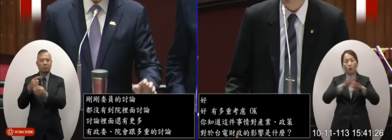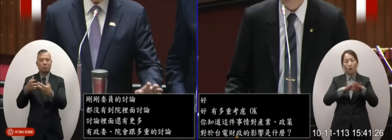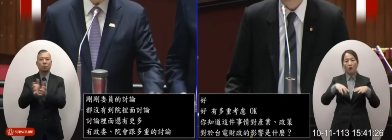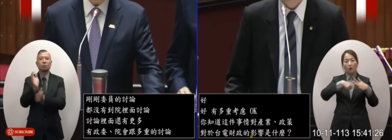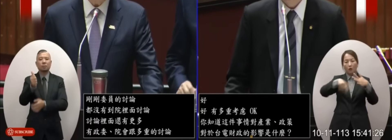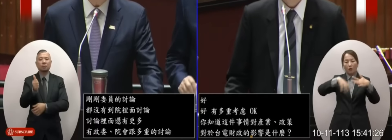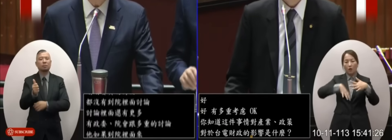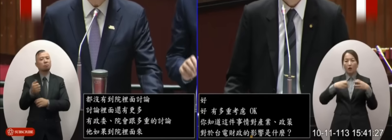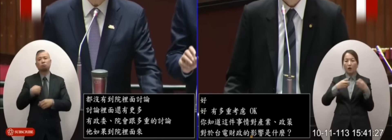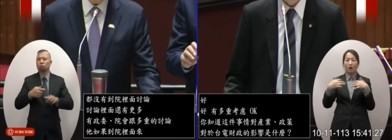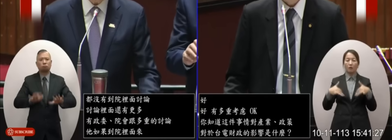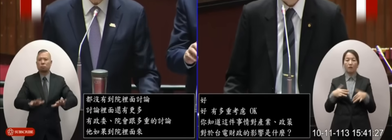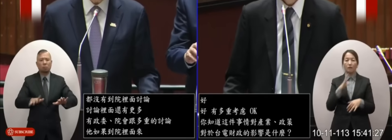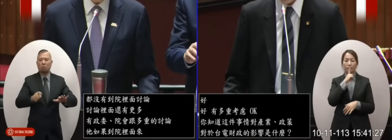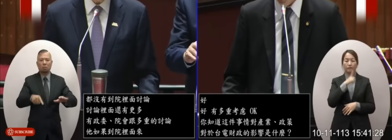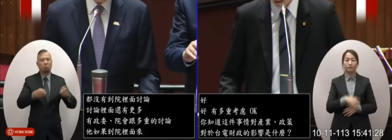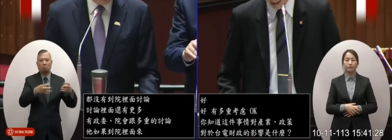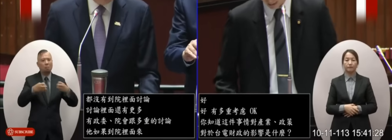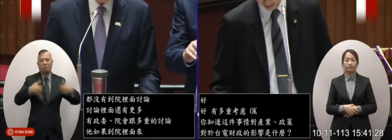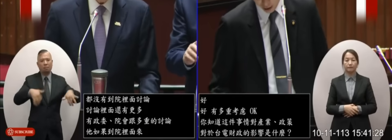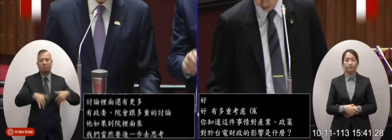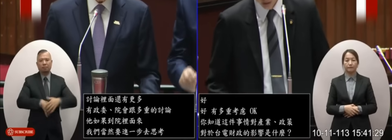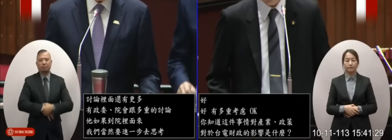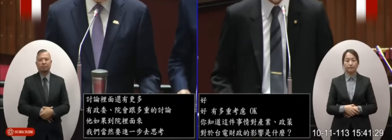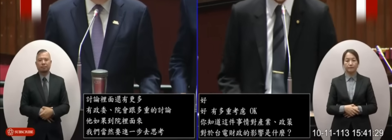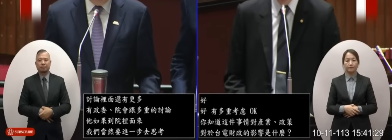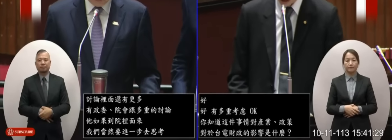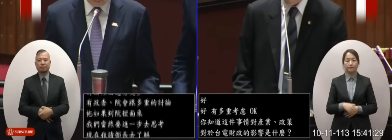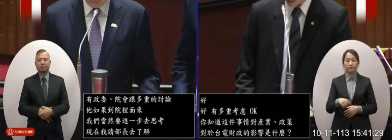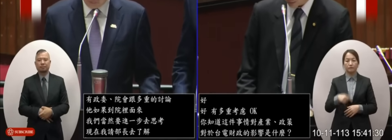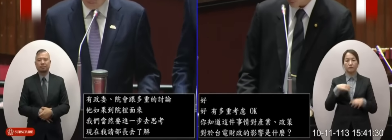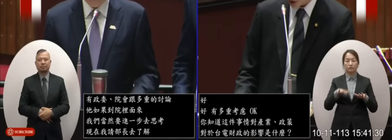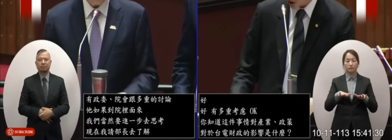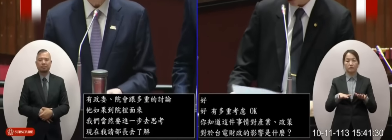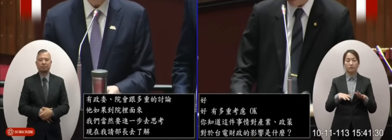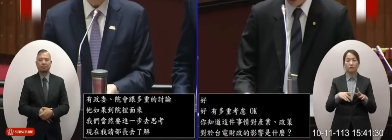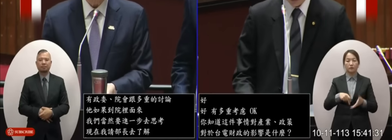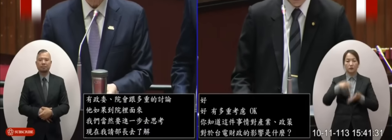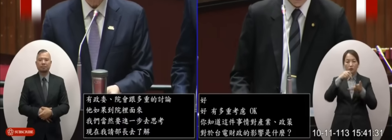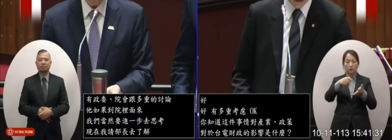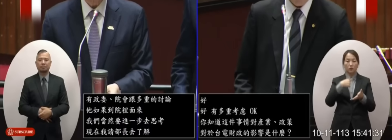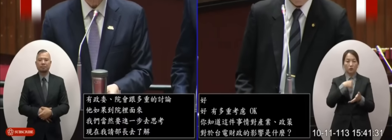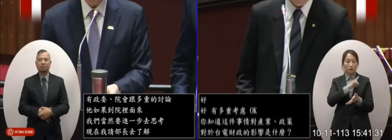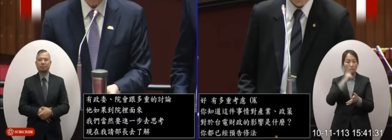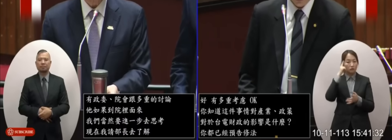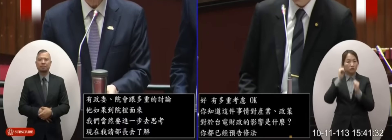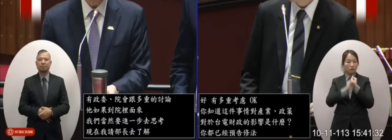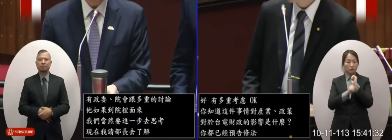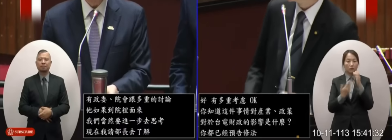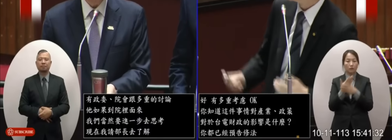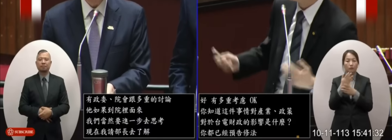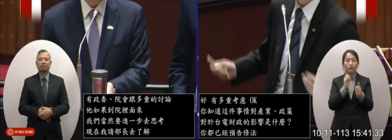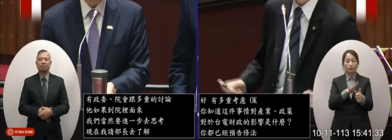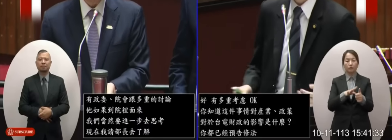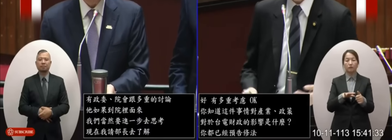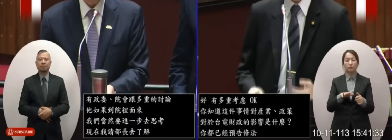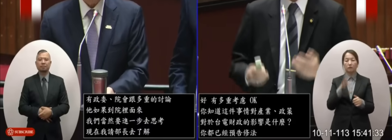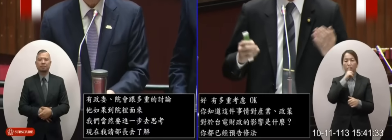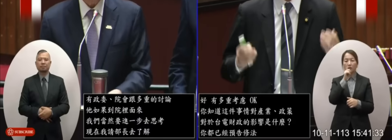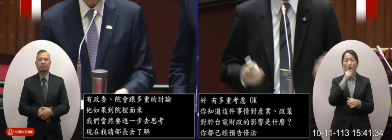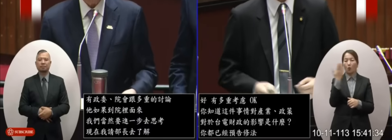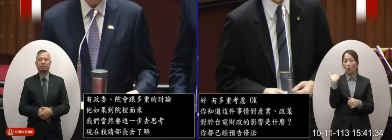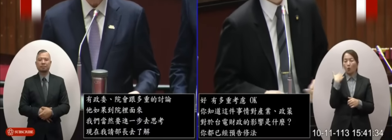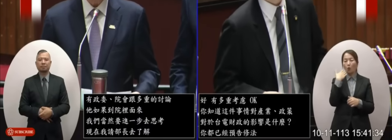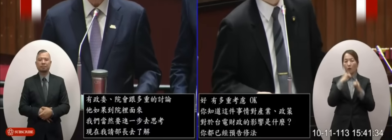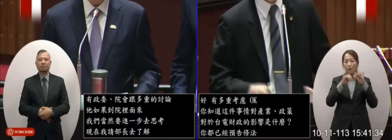没有讨论， 我现在还没有，我还没有看到什么， 还没有讨论是吧？好，那我就在这个地方就提出本席的一些看法。我觉得很奇怪的是，如果